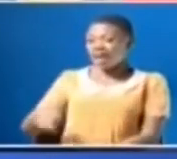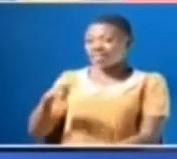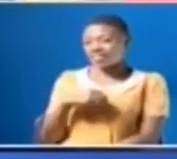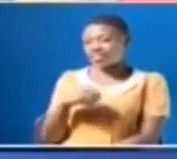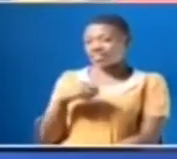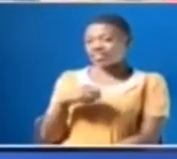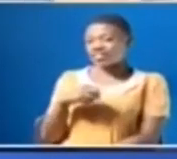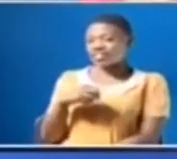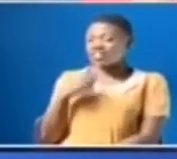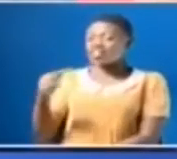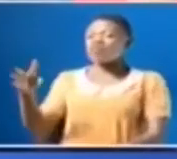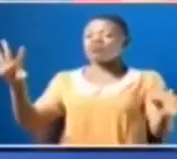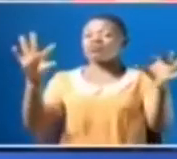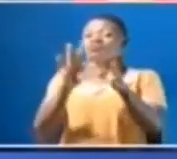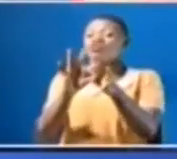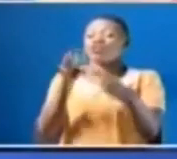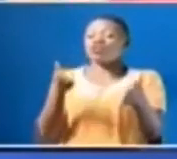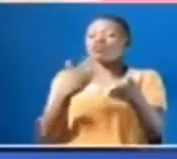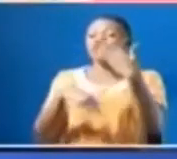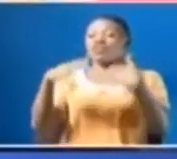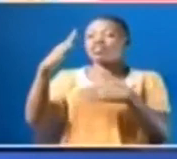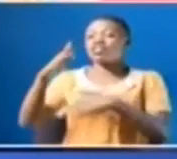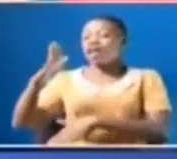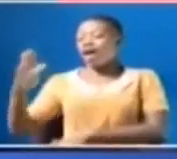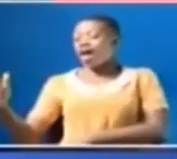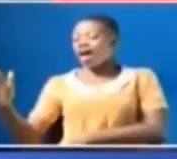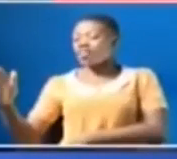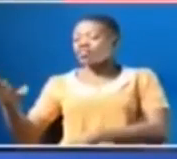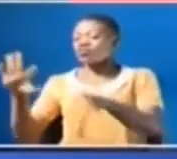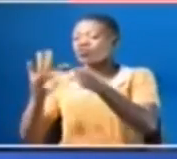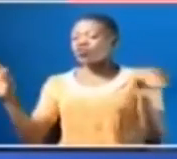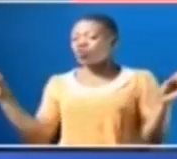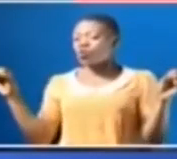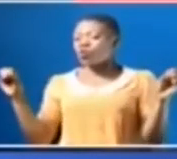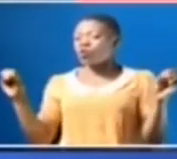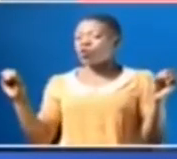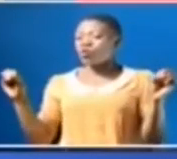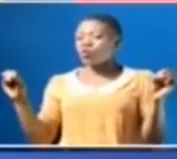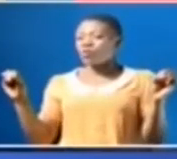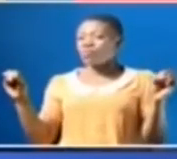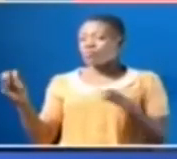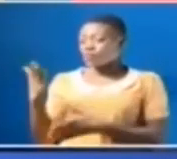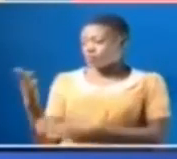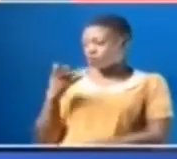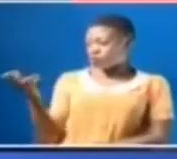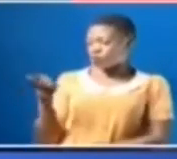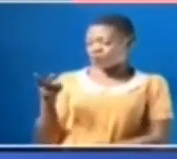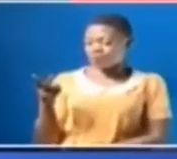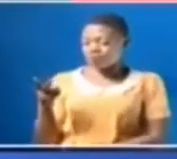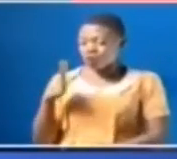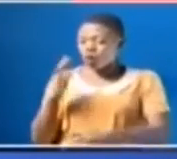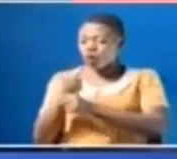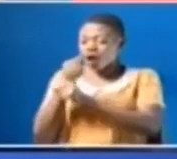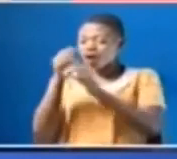wa kuviunganisha hivi vyuo vikuu, upande mwingine ni kutoviunganisha. Pengine nyinyi kama wafanyikazi wa vyuo vikuu